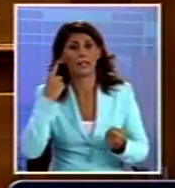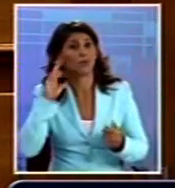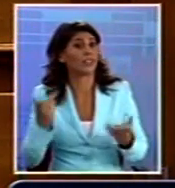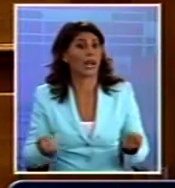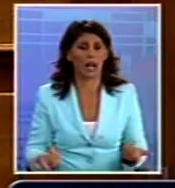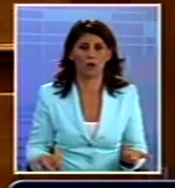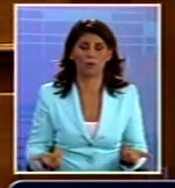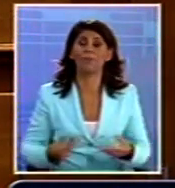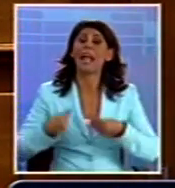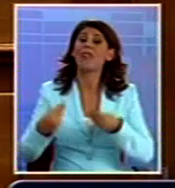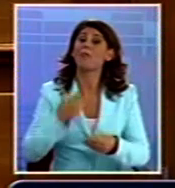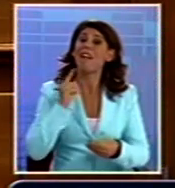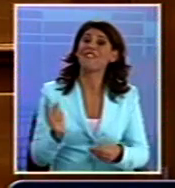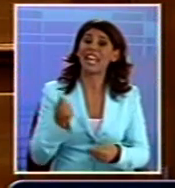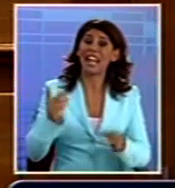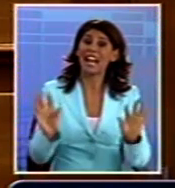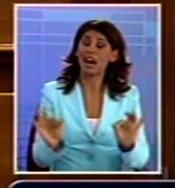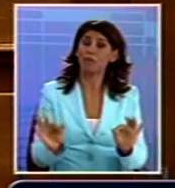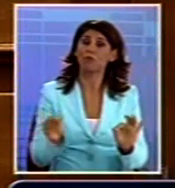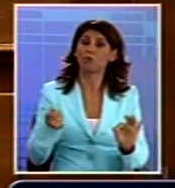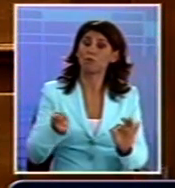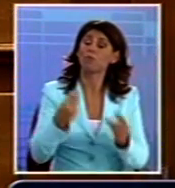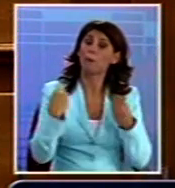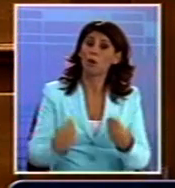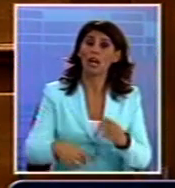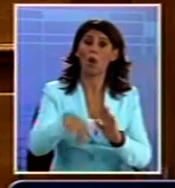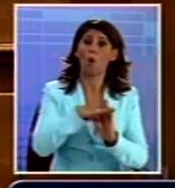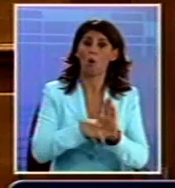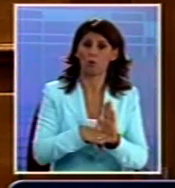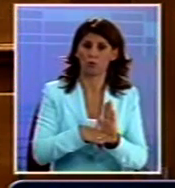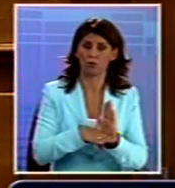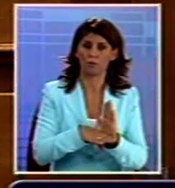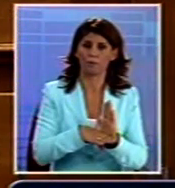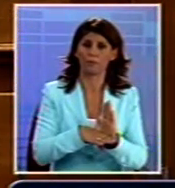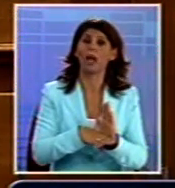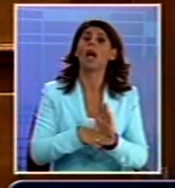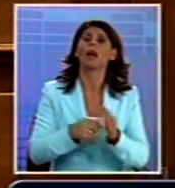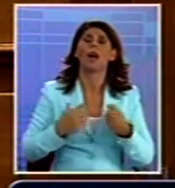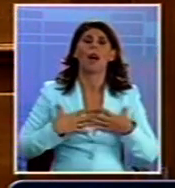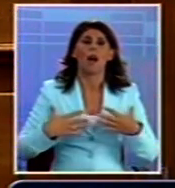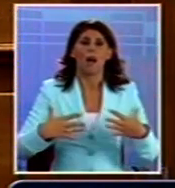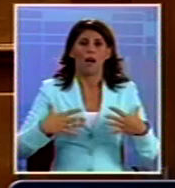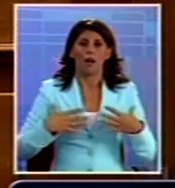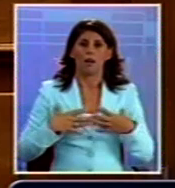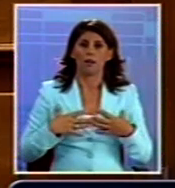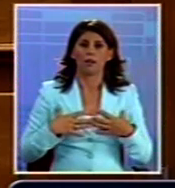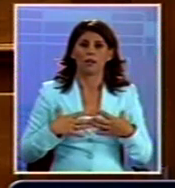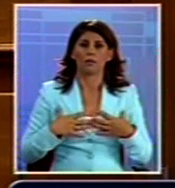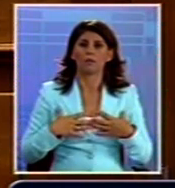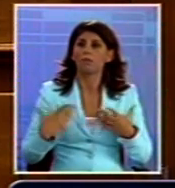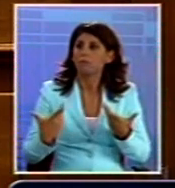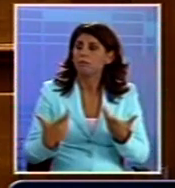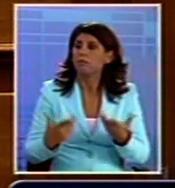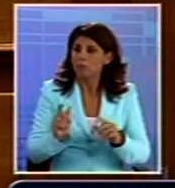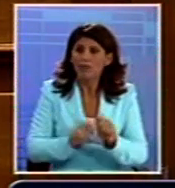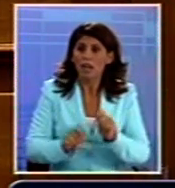Δίνουμε την ευκαιρία να ρυθμίσουν τις οφειλές τους με πολύ καλύτερους όρους, να πάρουν βαθιά ανάσα, να βάλουν τάξη στη ζωή